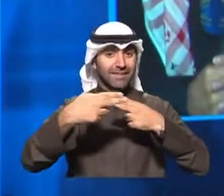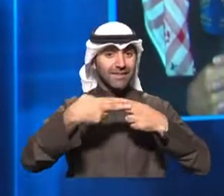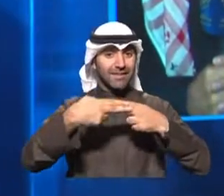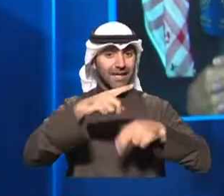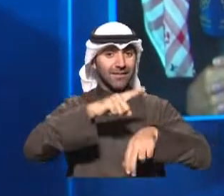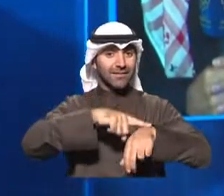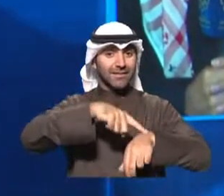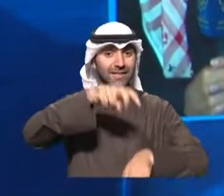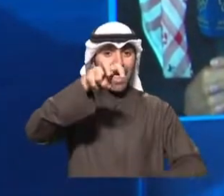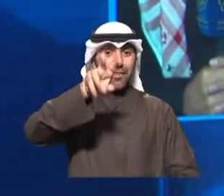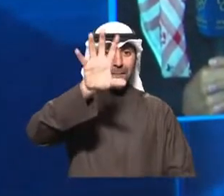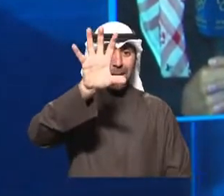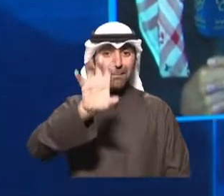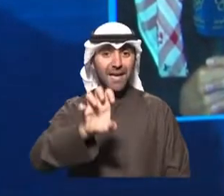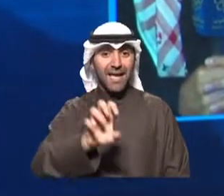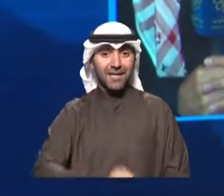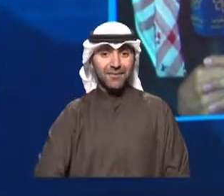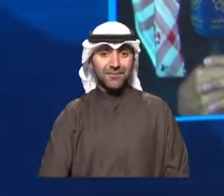لديك؟